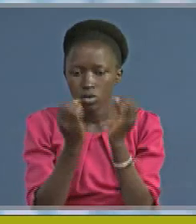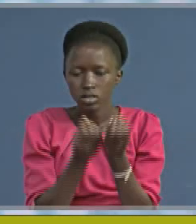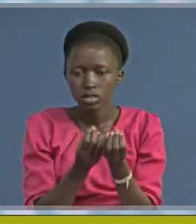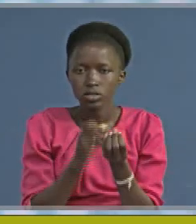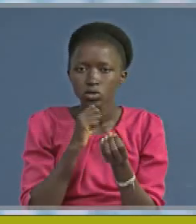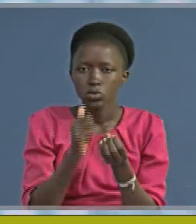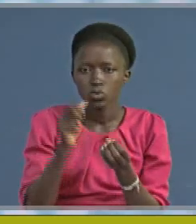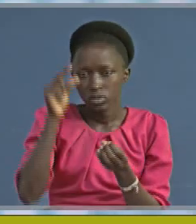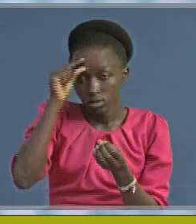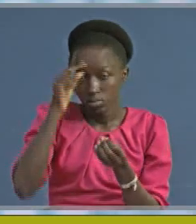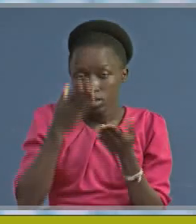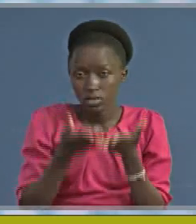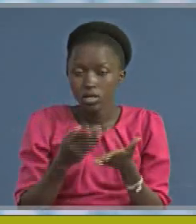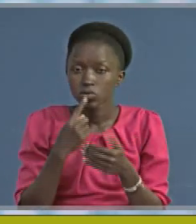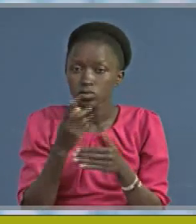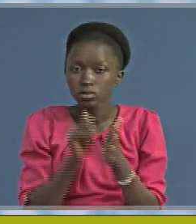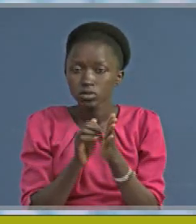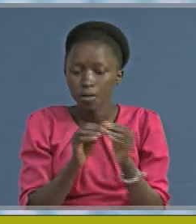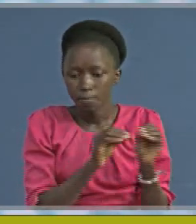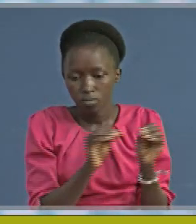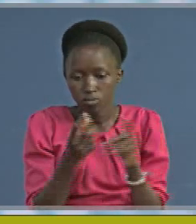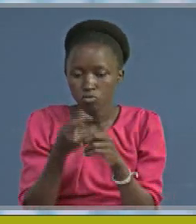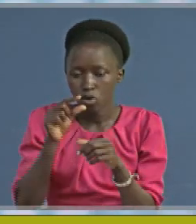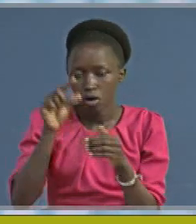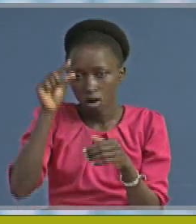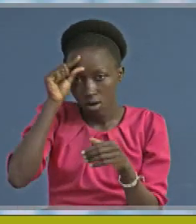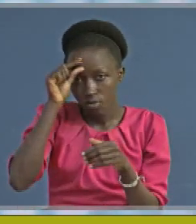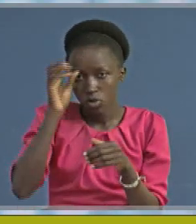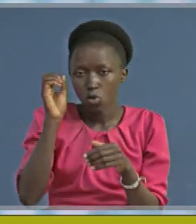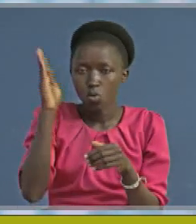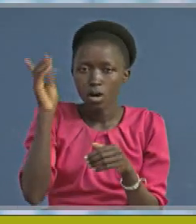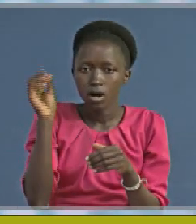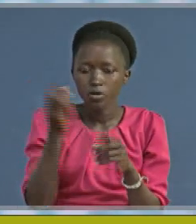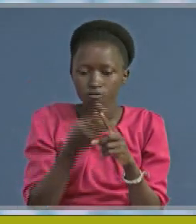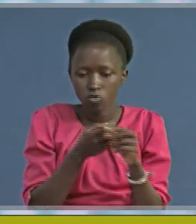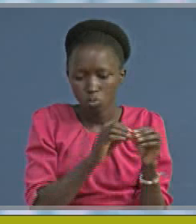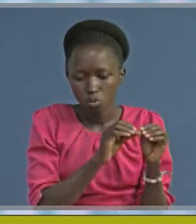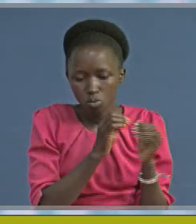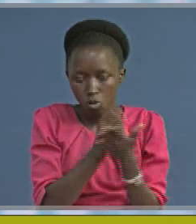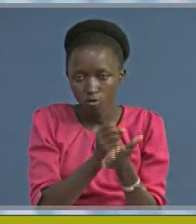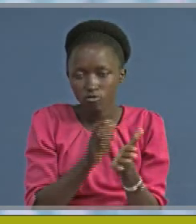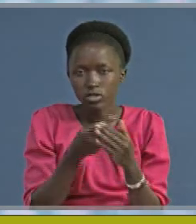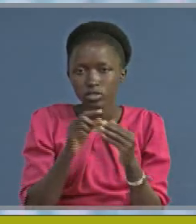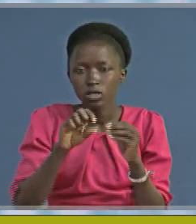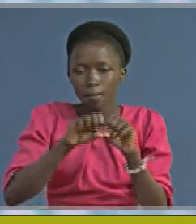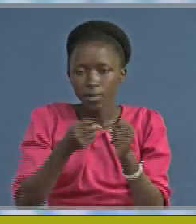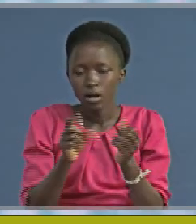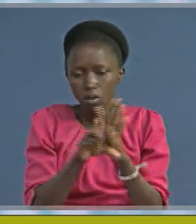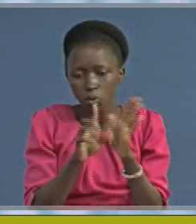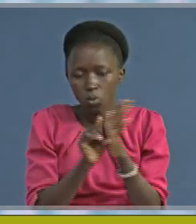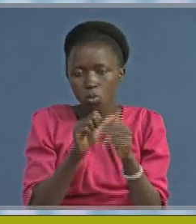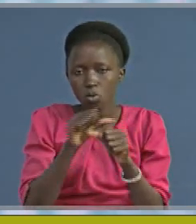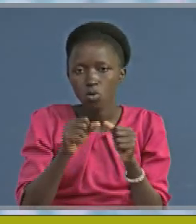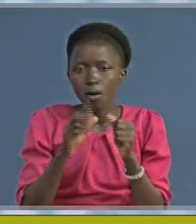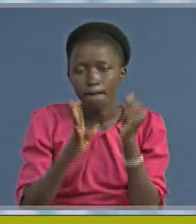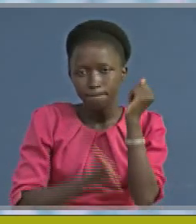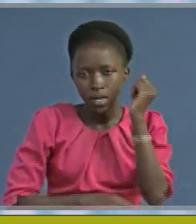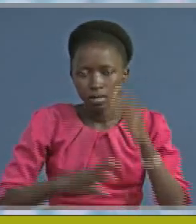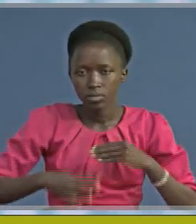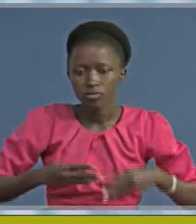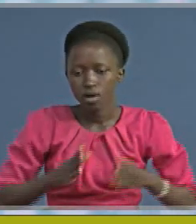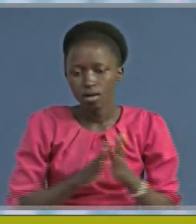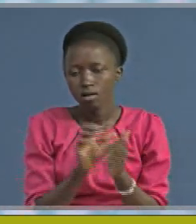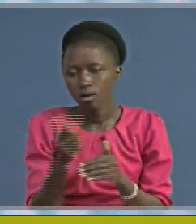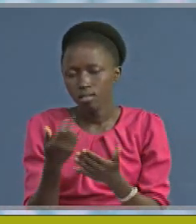mashirika yasiyo ya kiserikali sasa inatishia kumngatua gavana Migori Okoth Obado afisini kwa misingi ya kuvunja sheria, utovu wa nidhamu